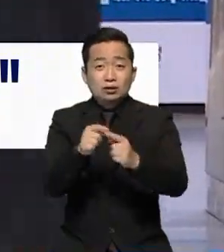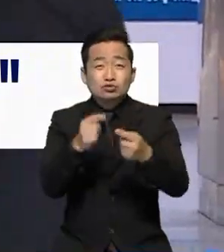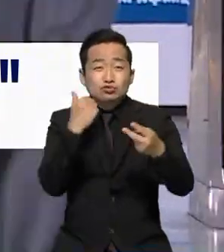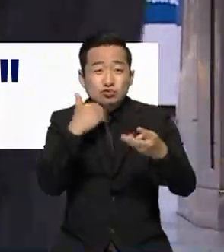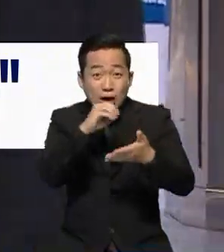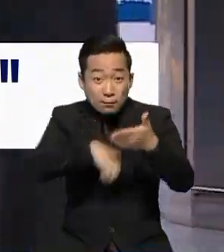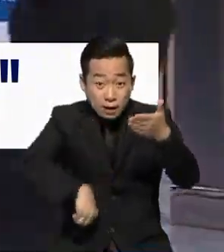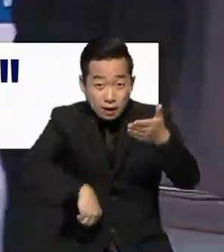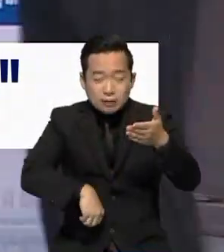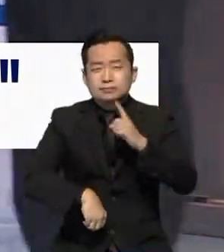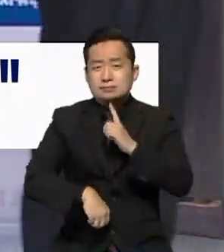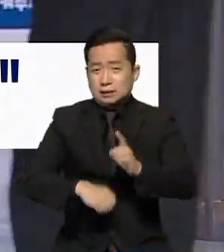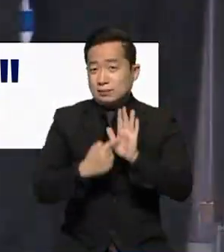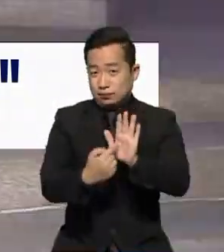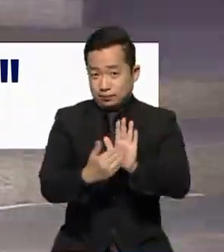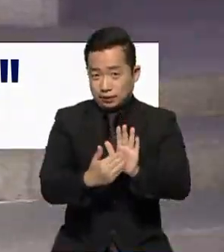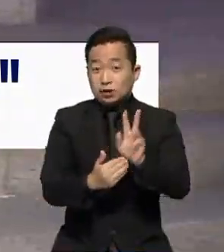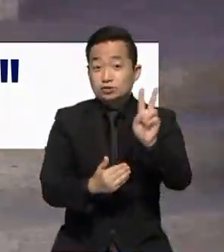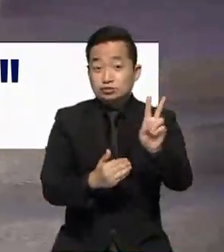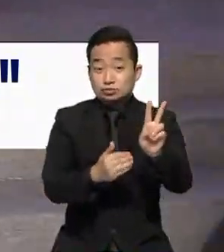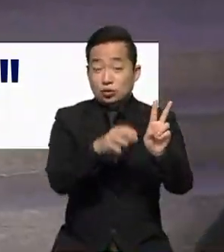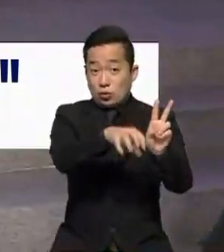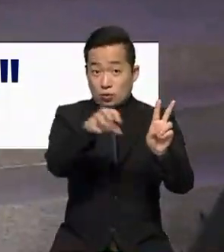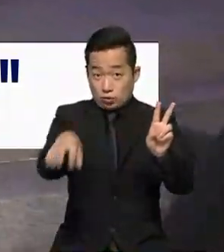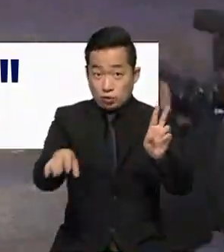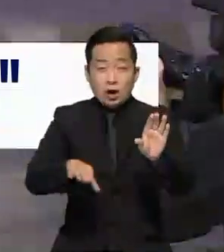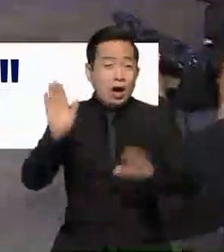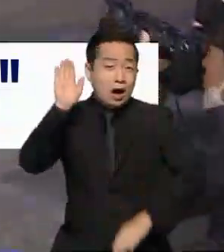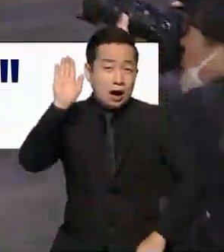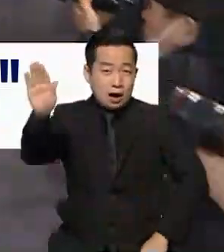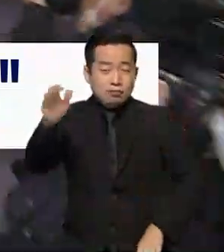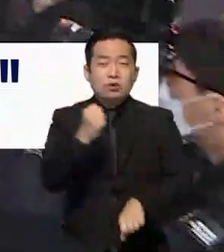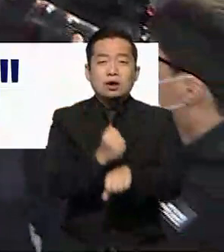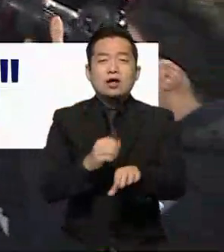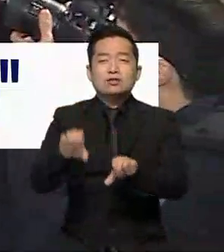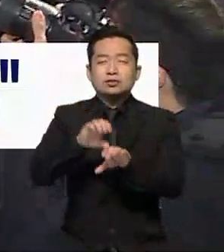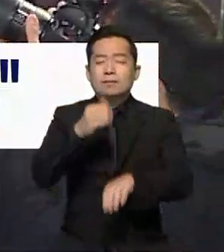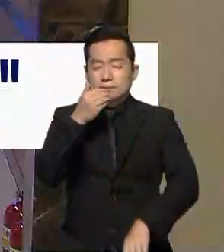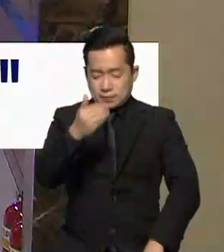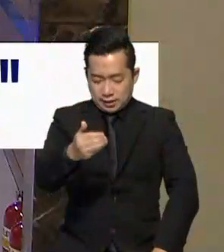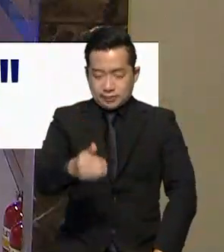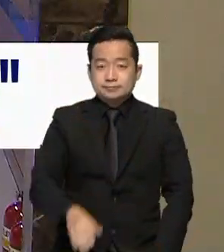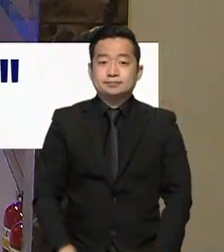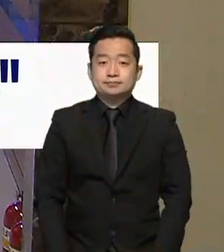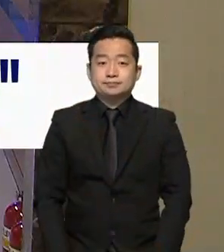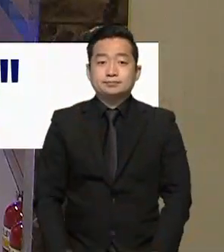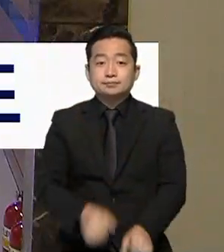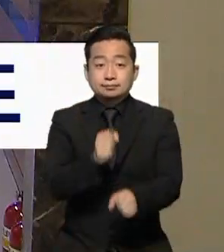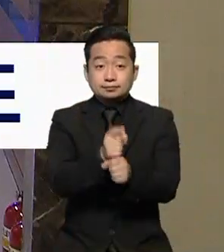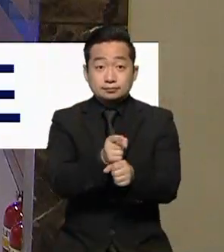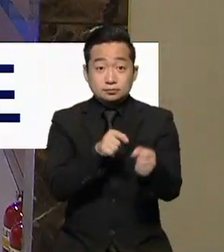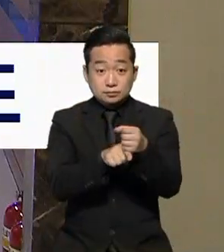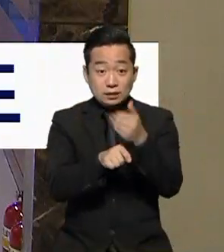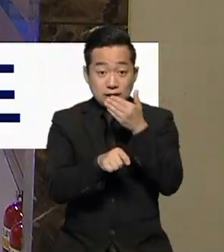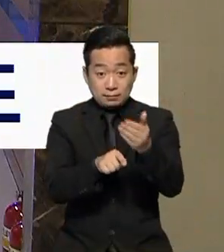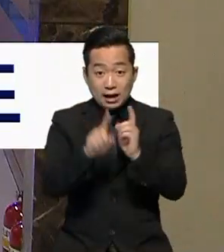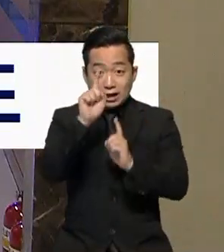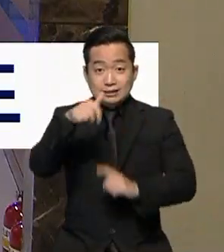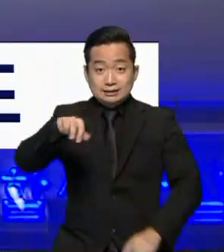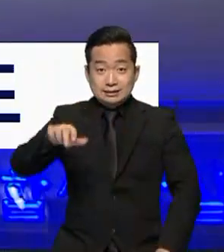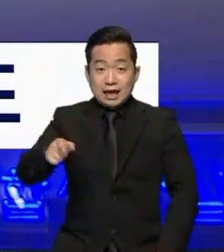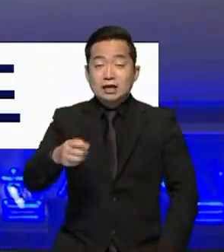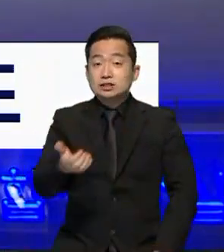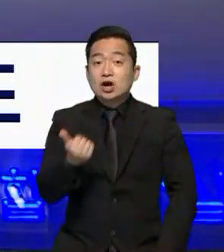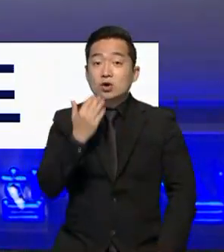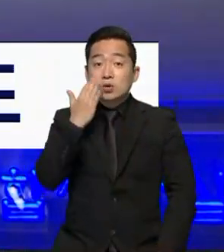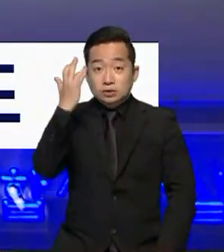빠진 것이라며 두 곳에 대한 압수수색은 추가로 진행이 가능하다고 해명했습니다. 이미 수사 의뢰된 이임재 전